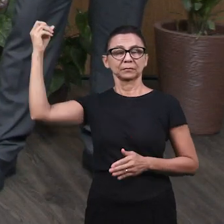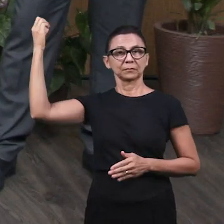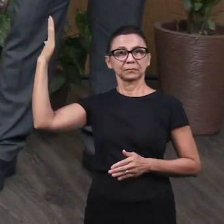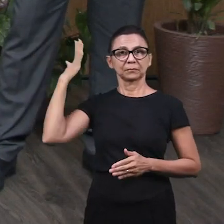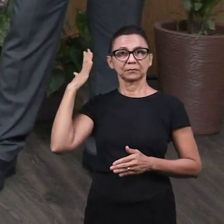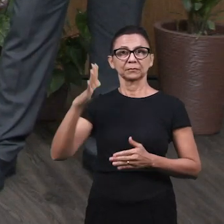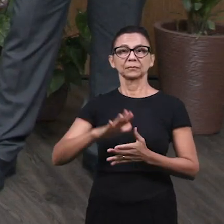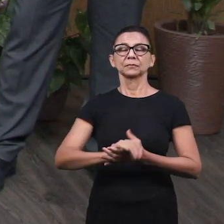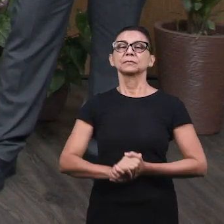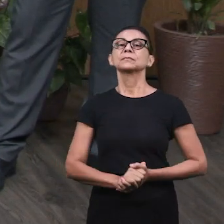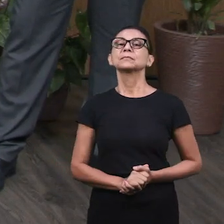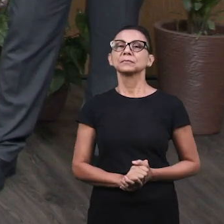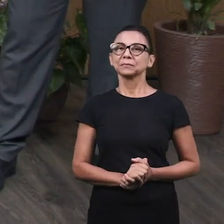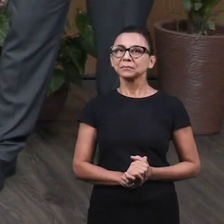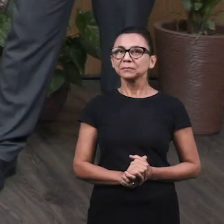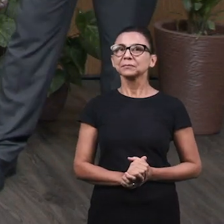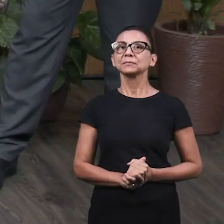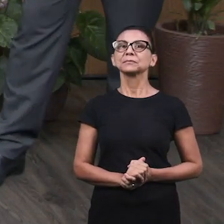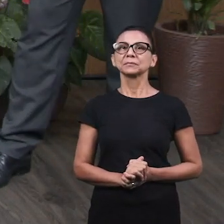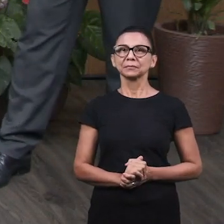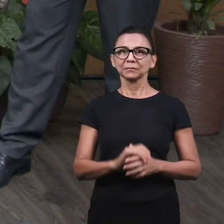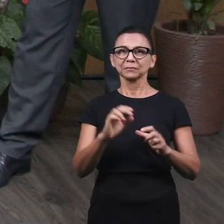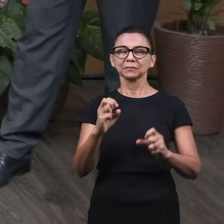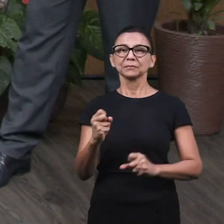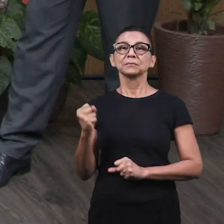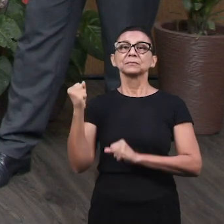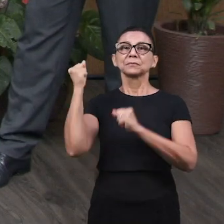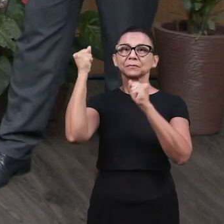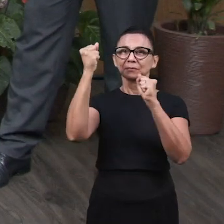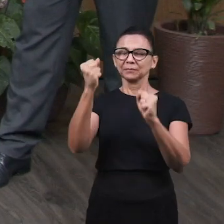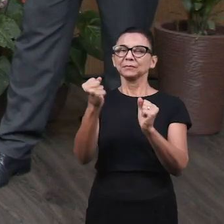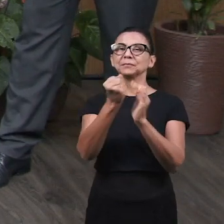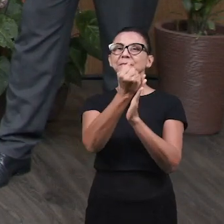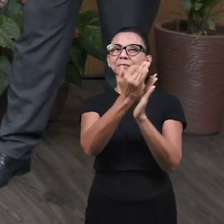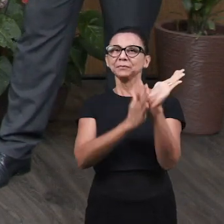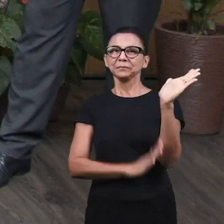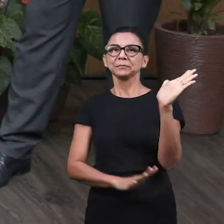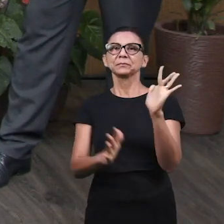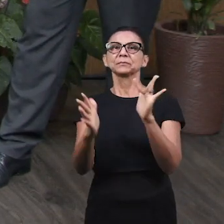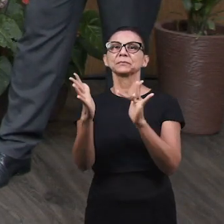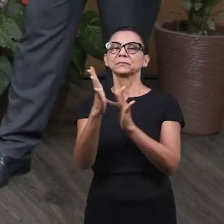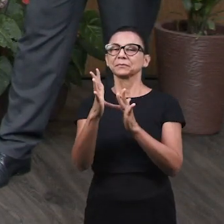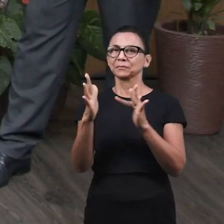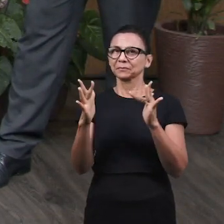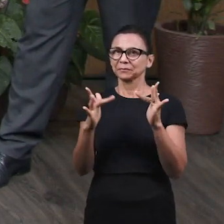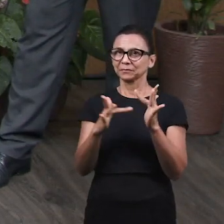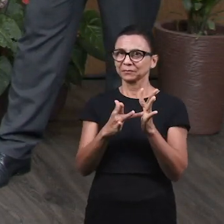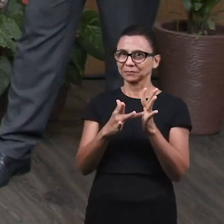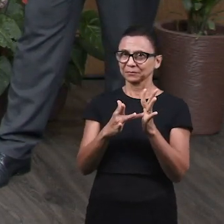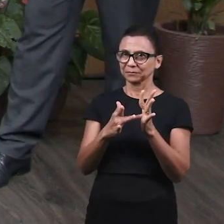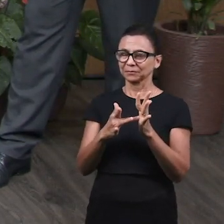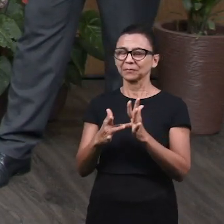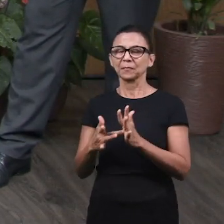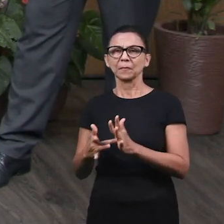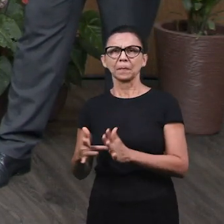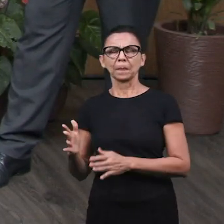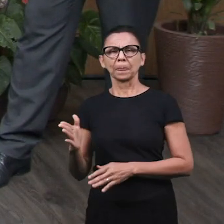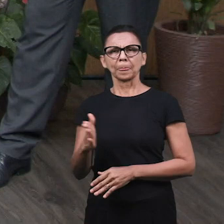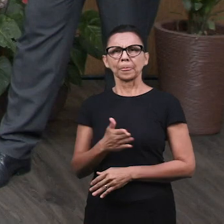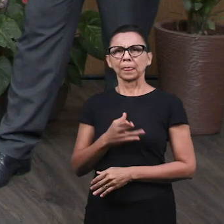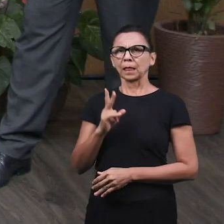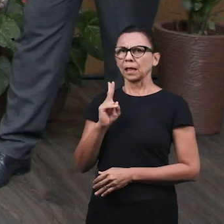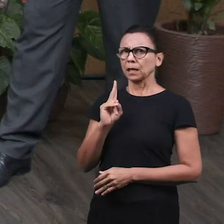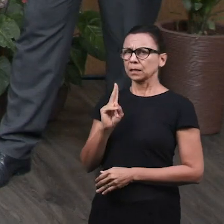de montrer le pouvoir du sang de Jésus, qui est l'agneau de Dieu. Toujours, Sergio, quand